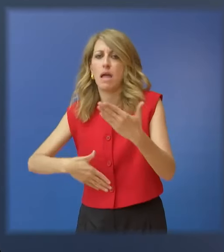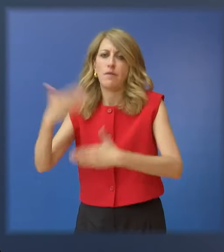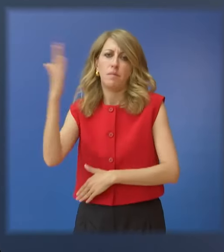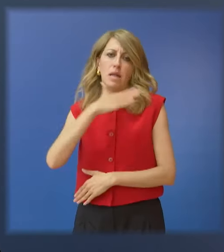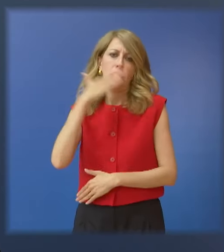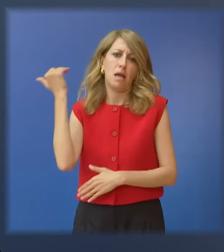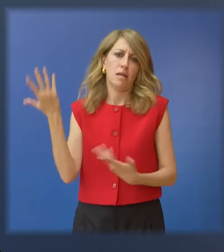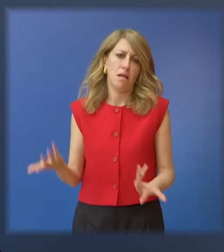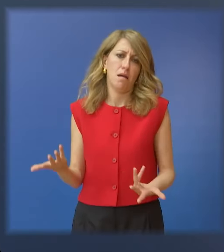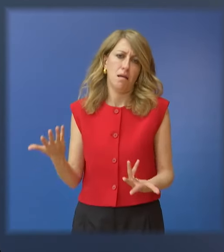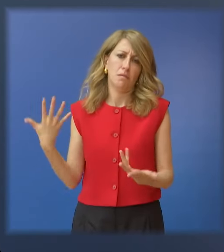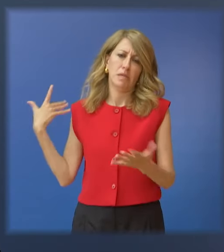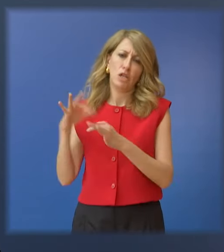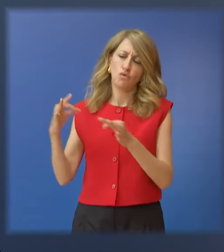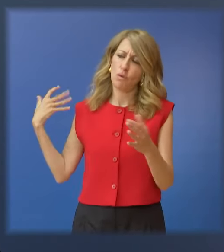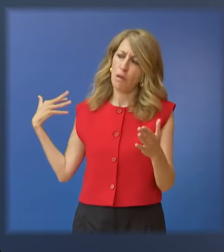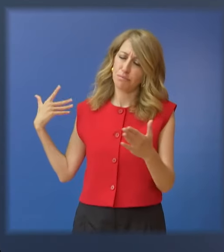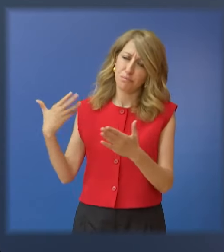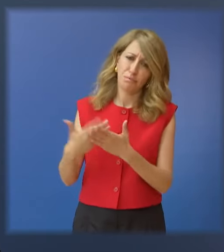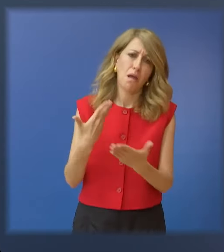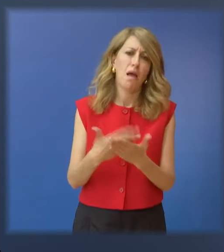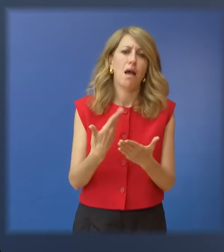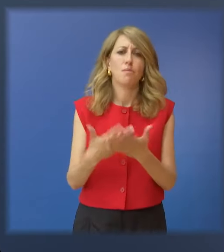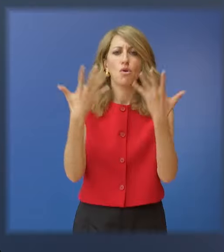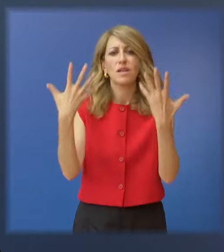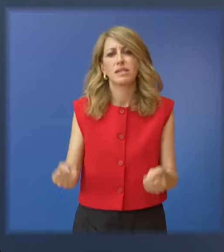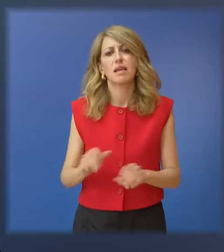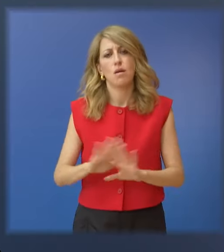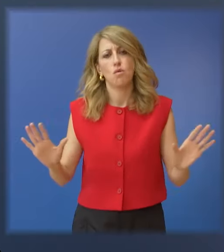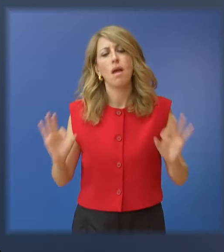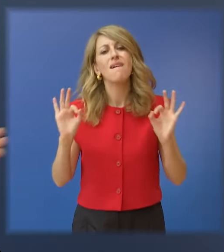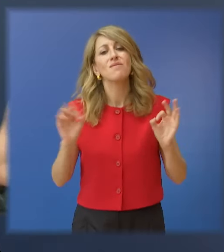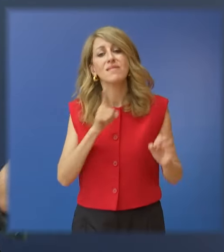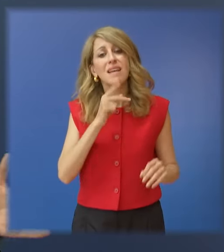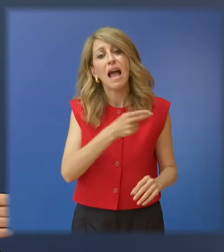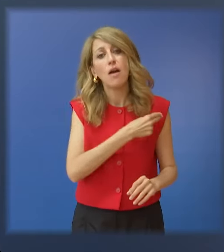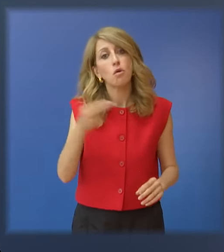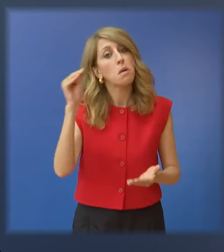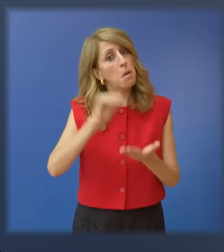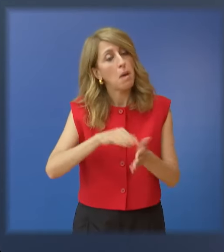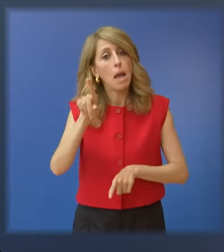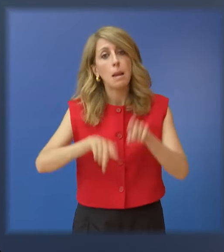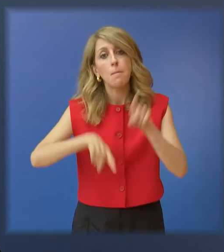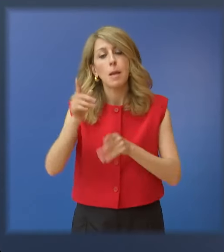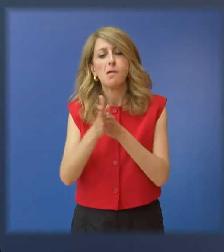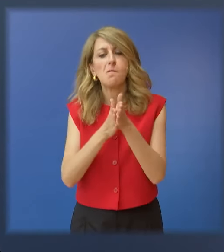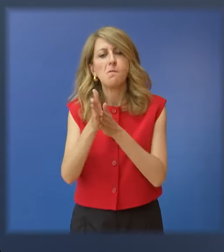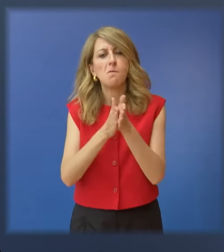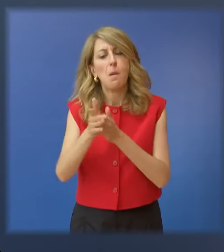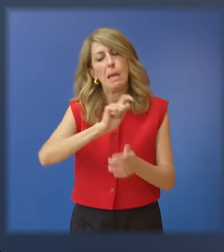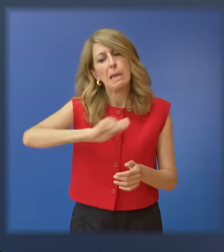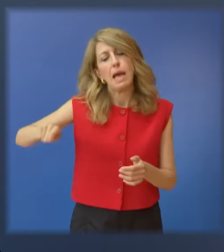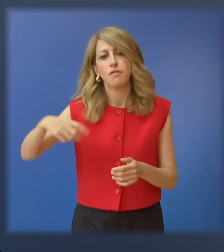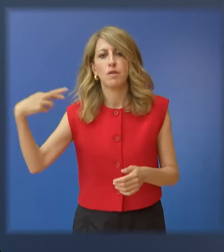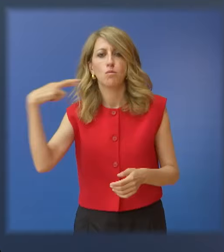νομίζω ότι δεν είναι καλό ειδικά με αόριστες συνδέσεις οι οποίες έρχονται από το παρελθόν να προσπαθούμε να δημιουργήσουμε